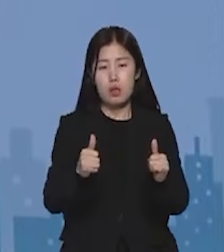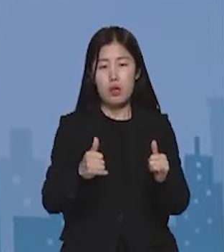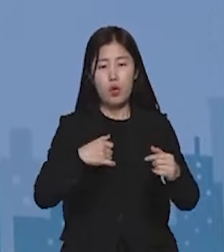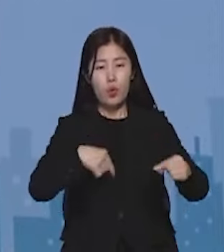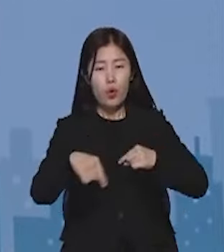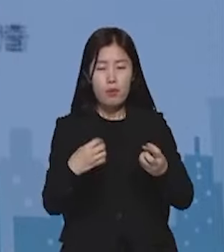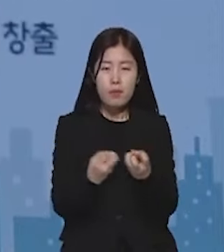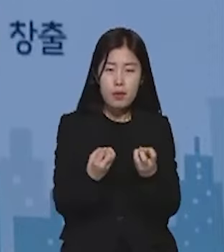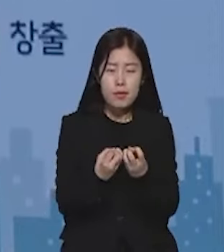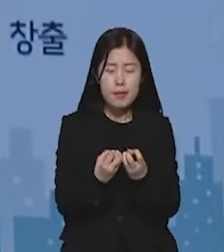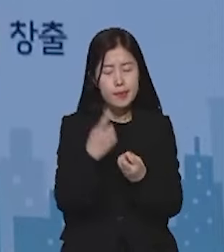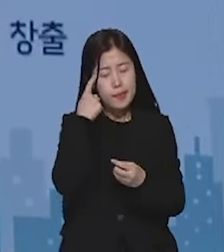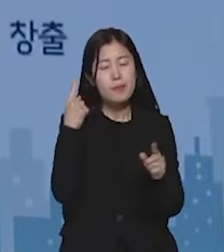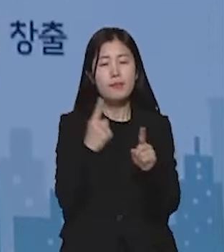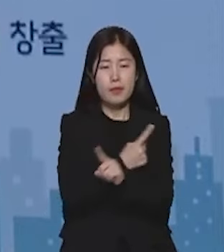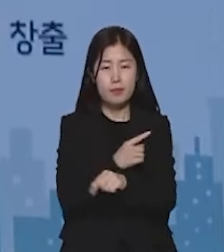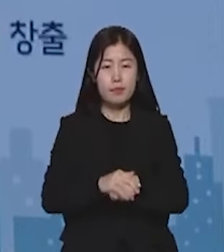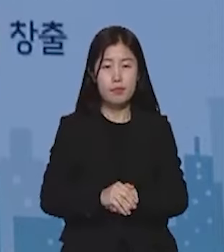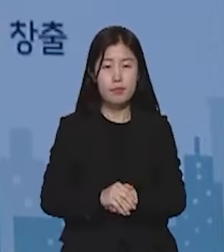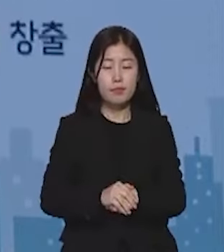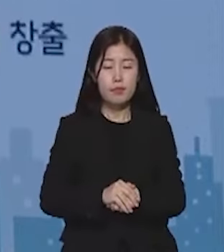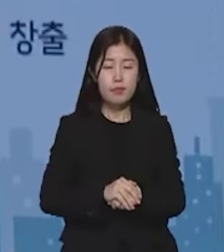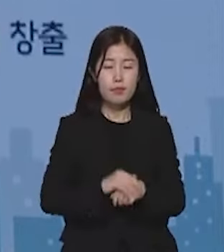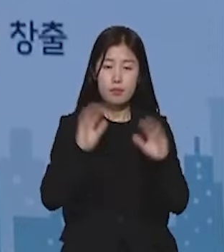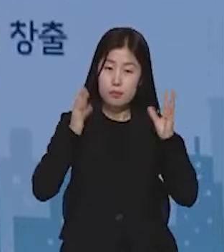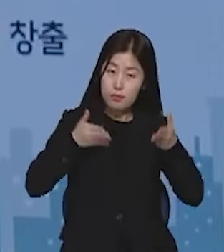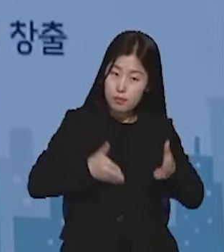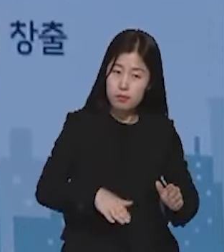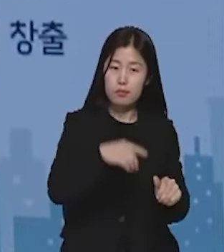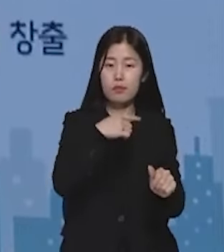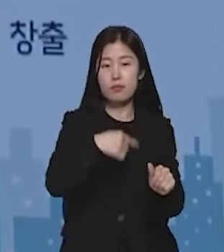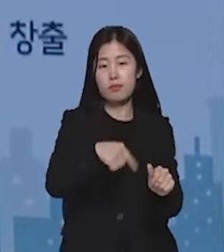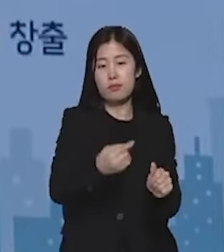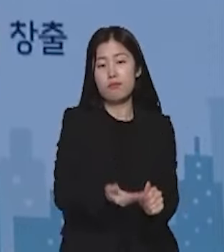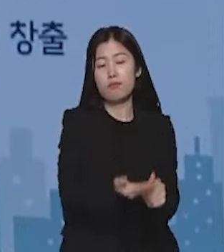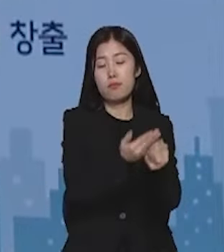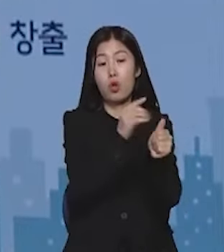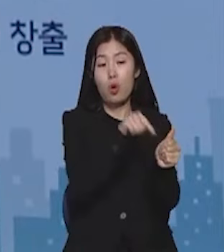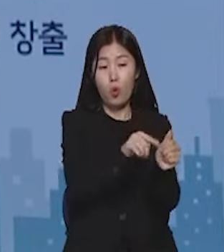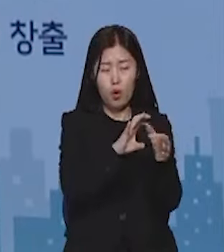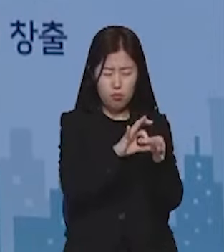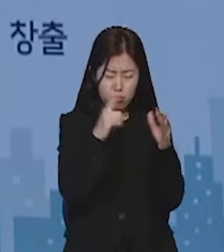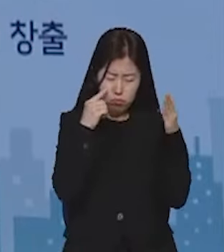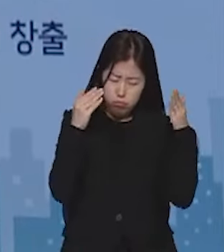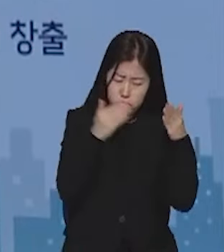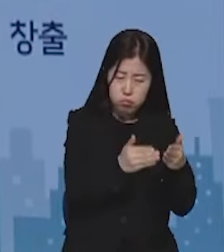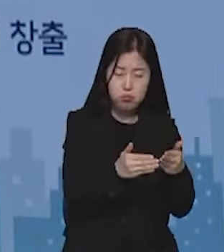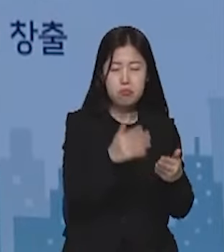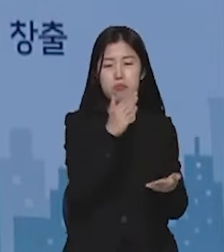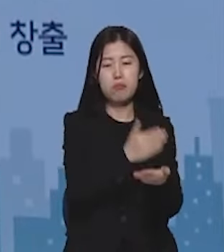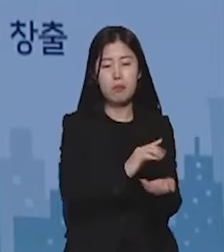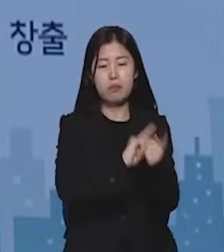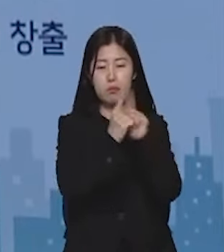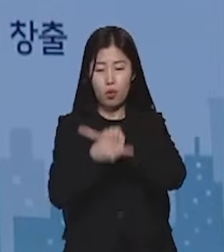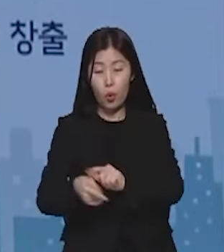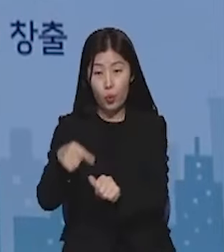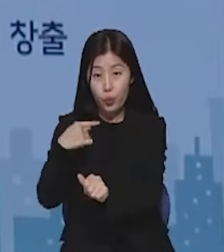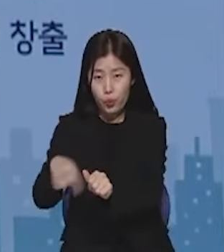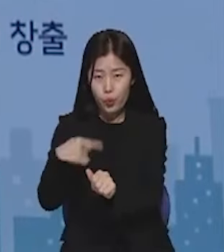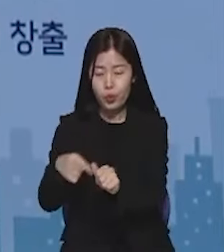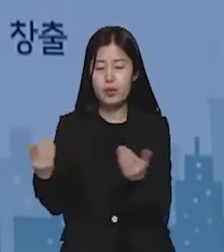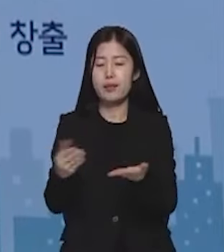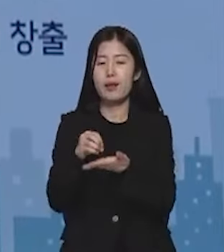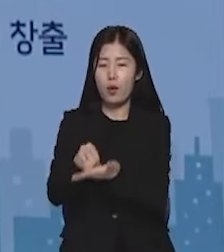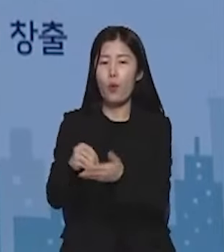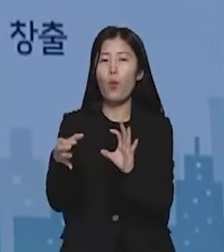전환하고 있습니다 그동안 출산과 보육의 초점을 맞췄던 인구 대책을 교육과 일자리 분야 대책을 강화하는